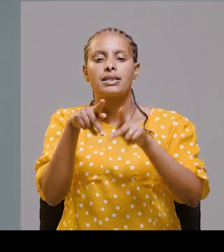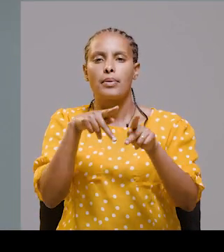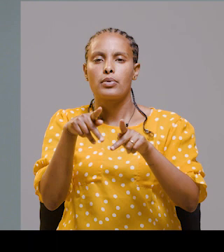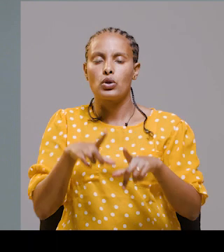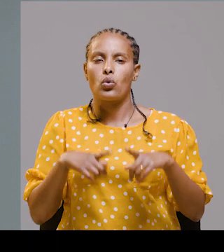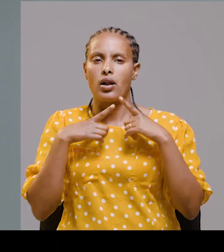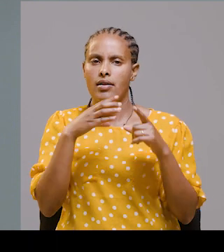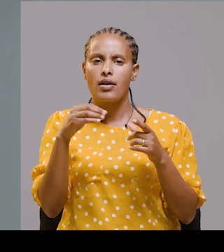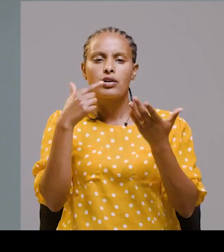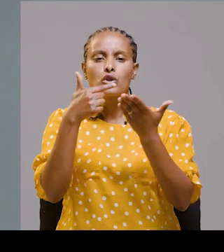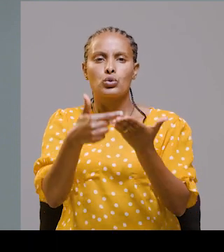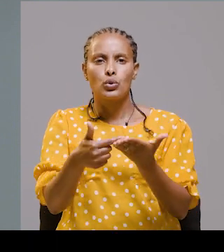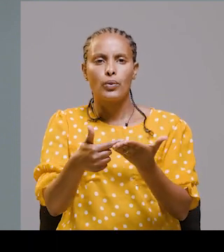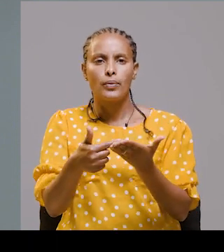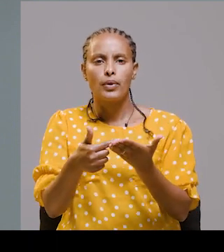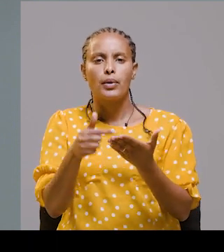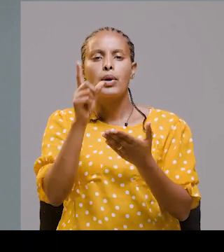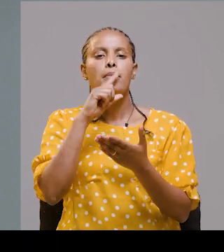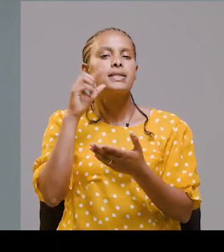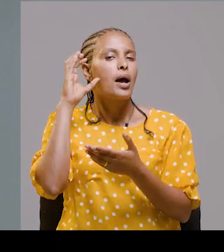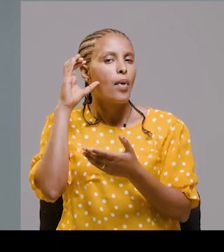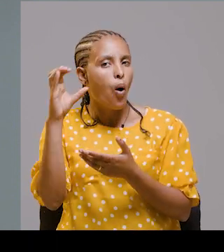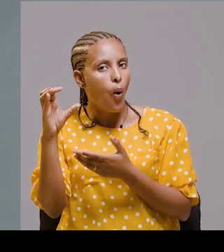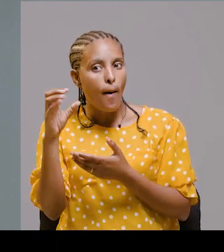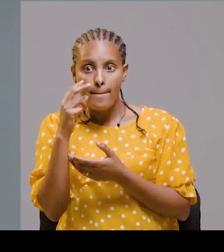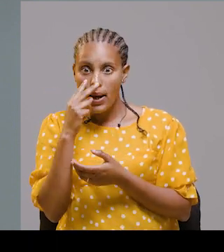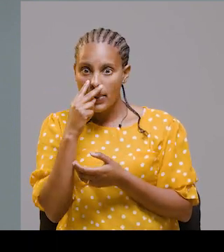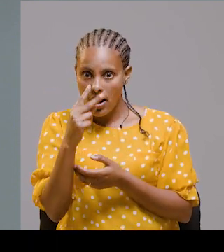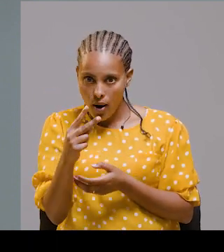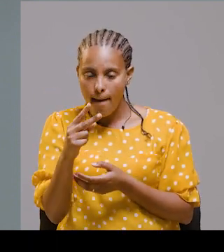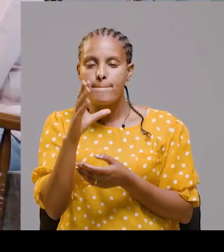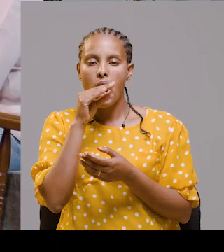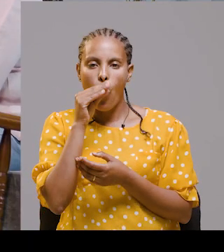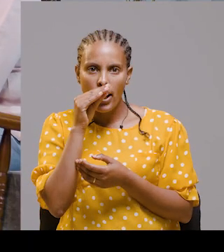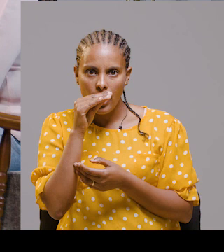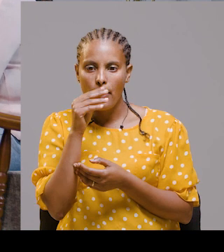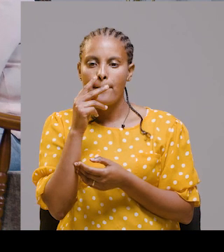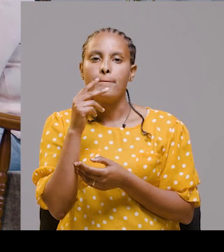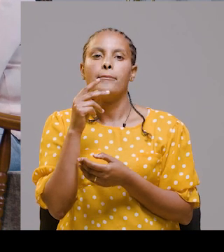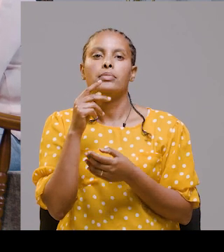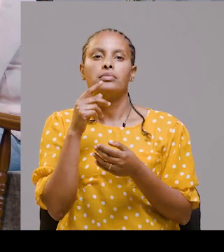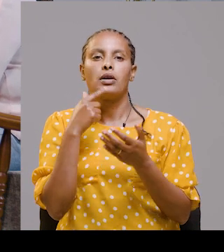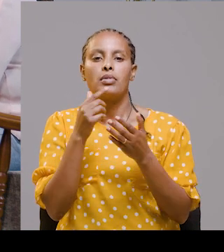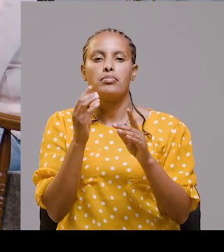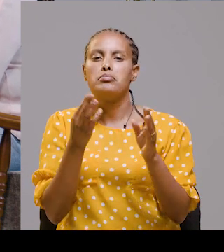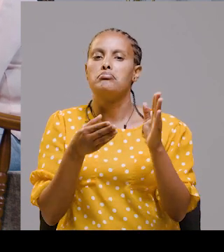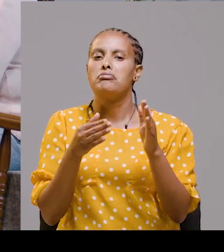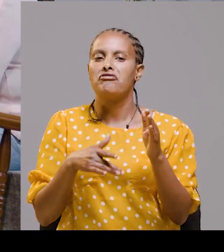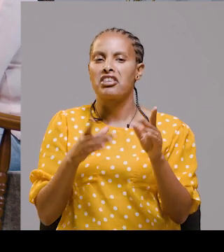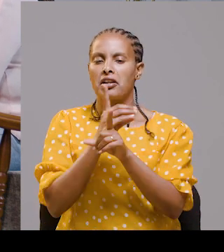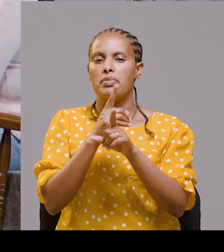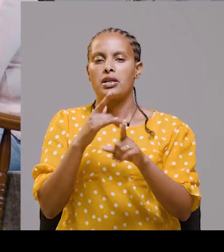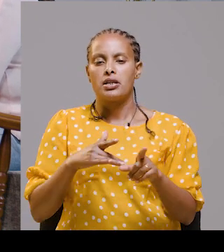ማህበረሰብ ይኖራልና እነሱ በምንሰማው በምናየው ወይ ደግሞ በተነገረን የሚሰማን የሚፈጠርብን